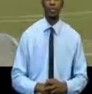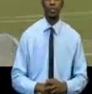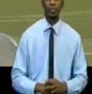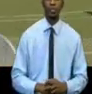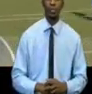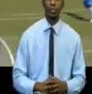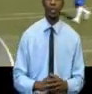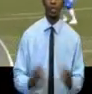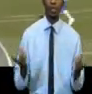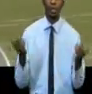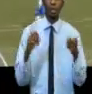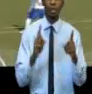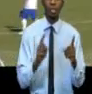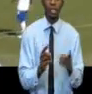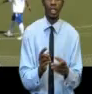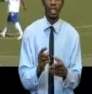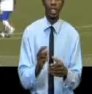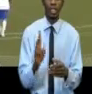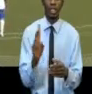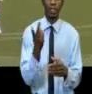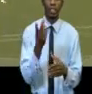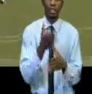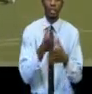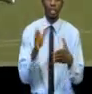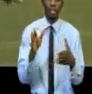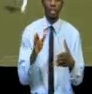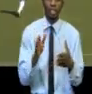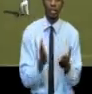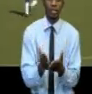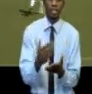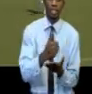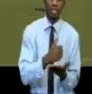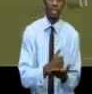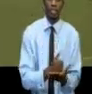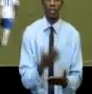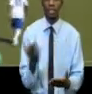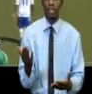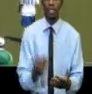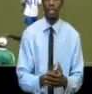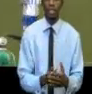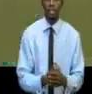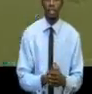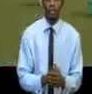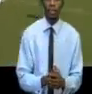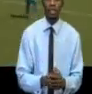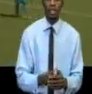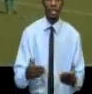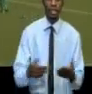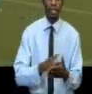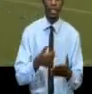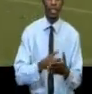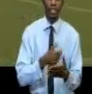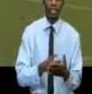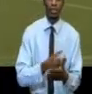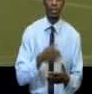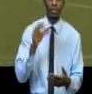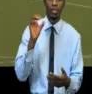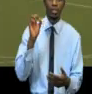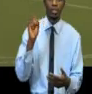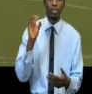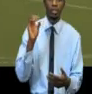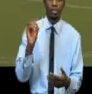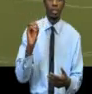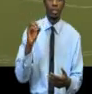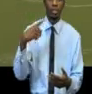Au retour des vestiaires, les Salésiens dominent, mais la première action chaude est pour New Soger avec la frappe de Jenny Toumba, repoussée par le gardien